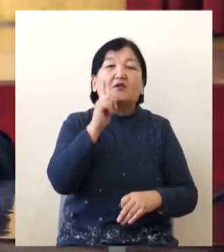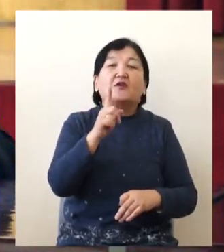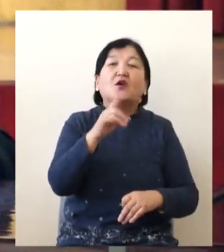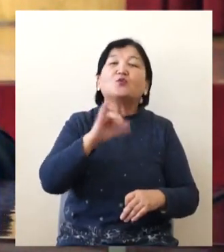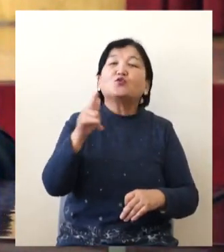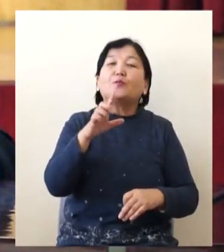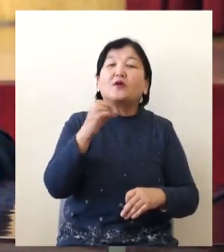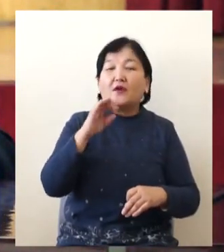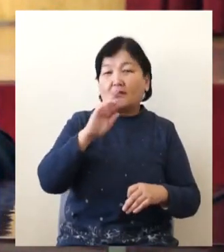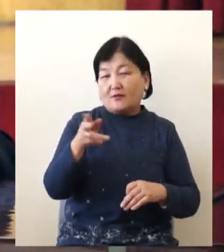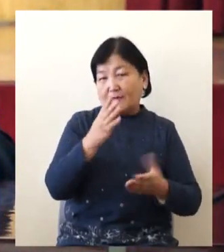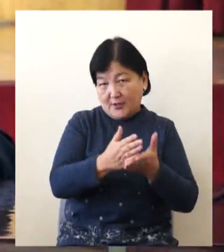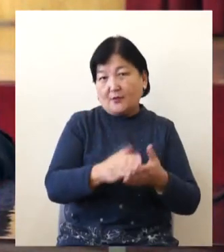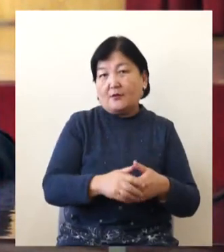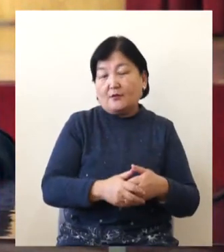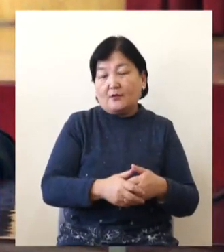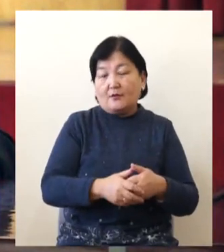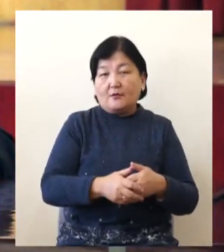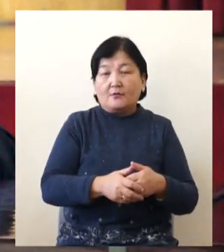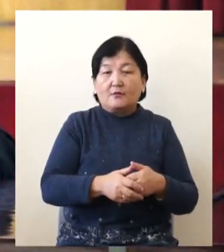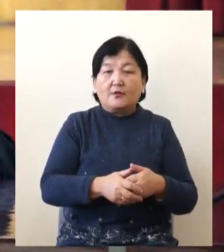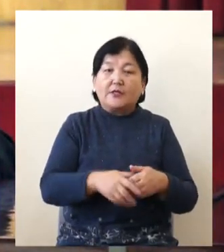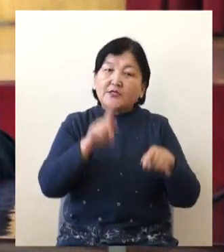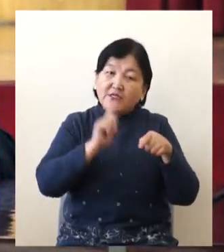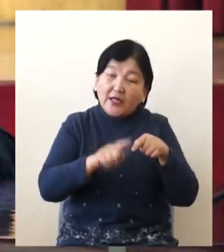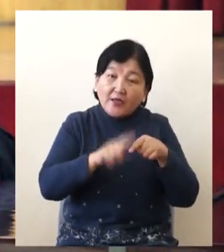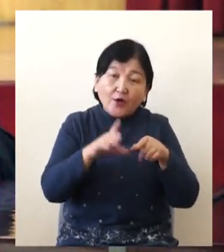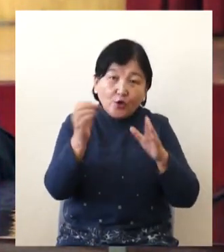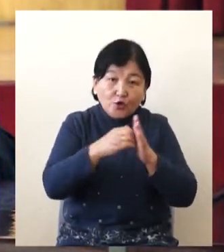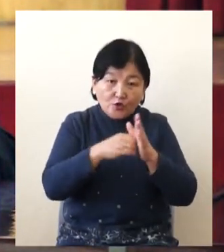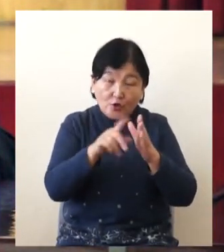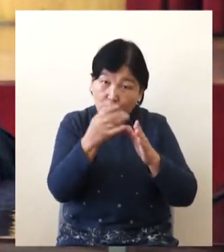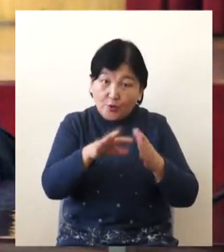Тайлан тавих ёстой, шалгах ёстой 9 шидийн хувь журам байгаа хизээч бийлийг.